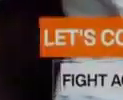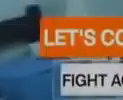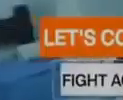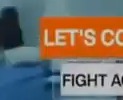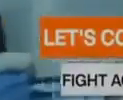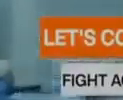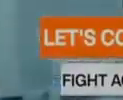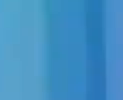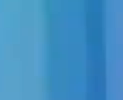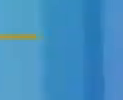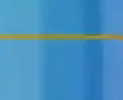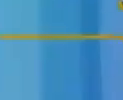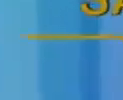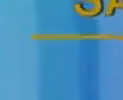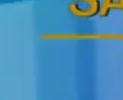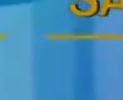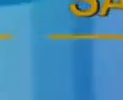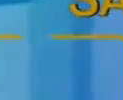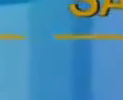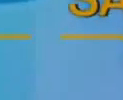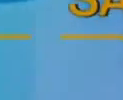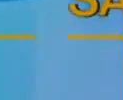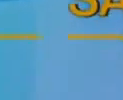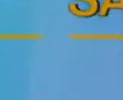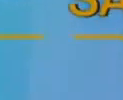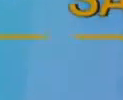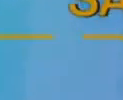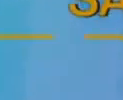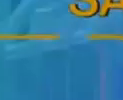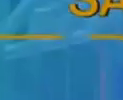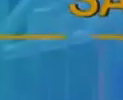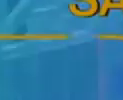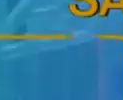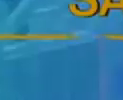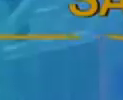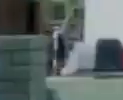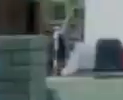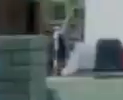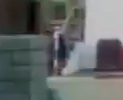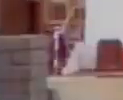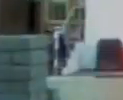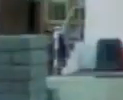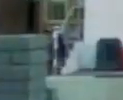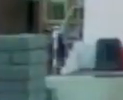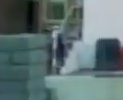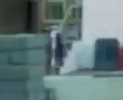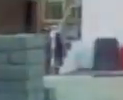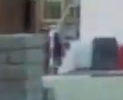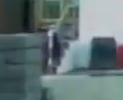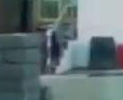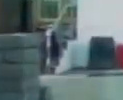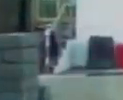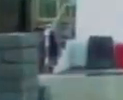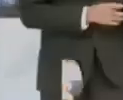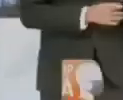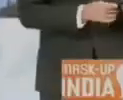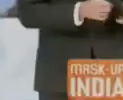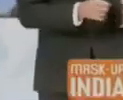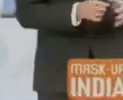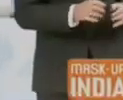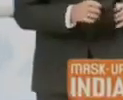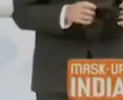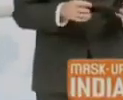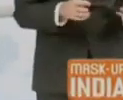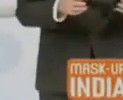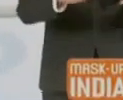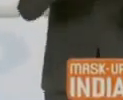Vaccination along with social distancing, sanitization and masks. Mask up, India! Put your mask